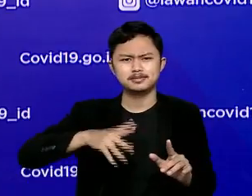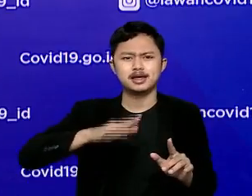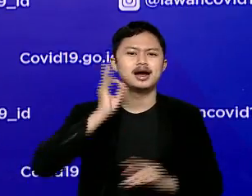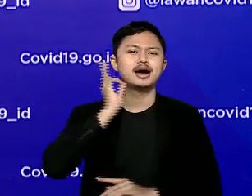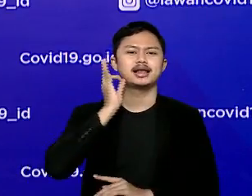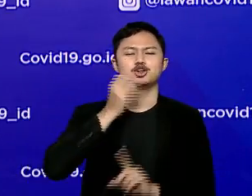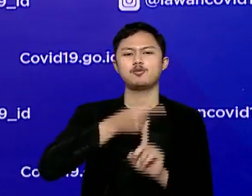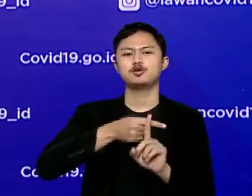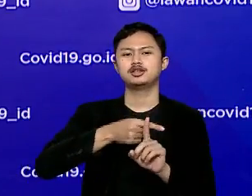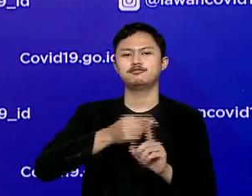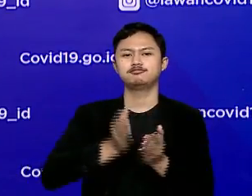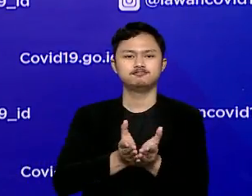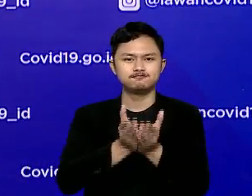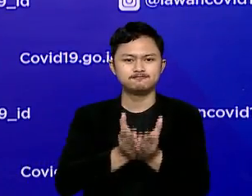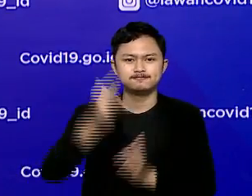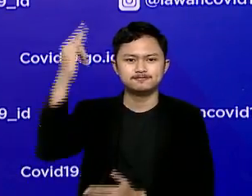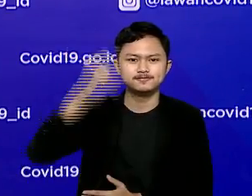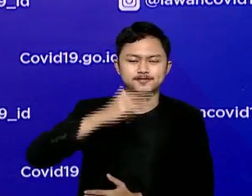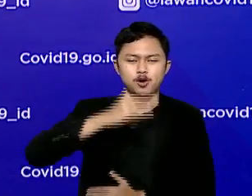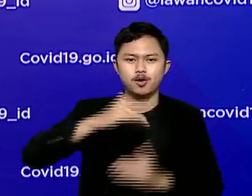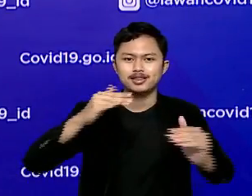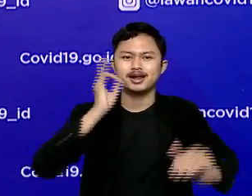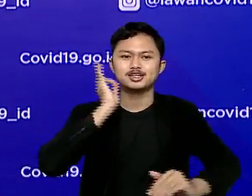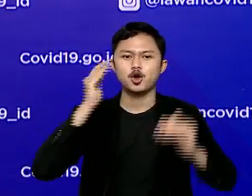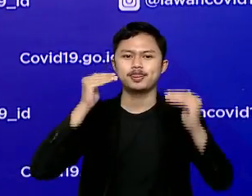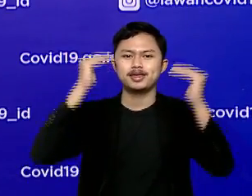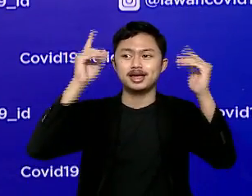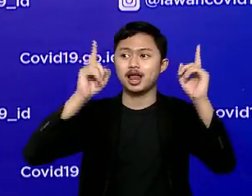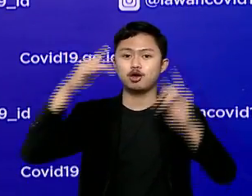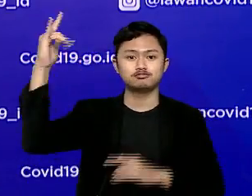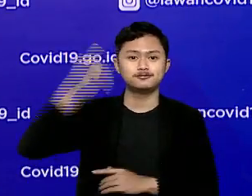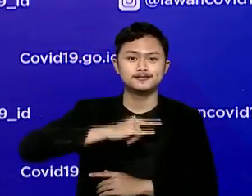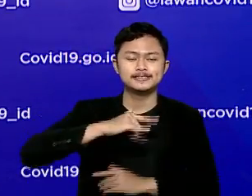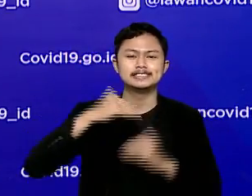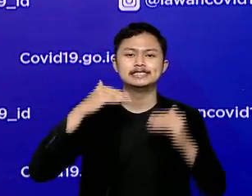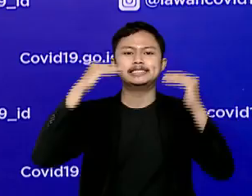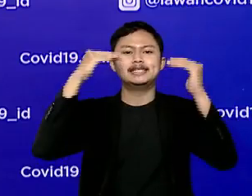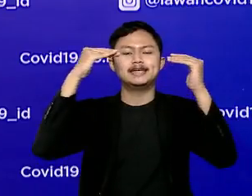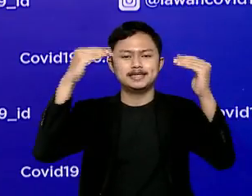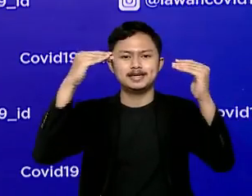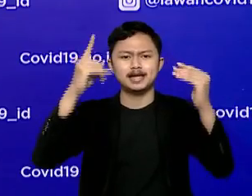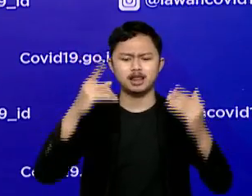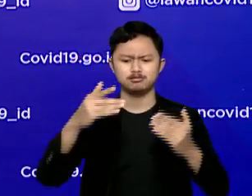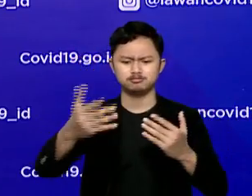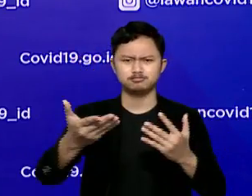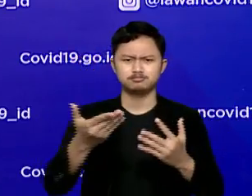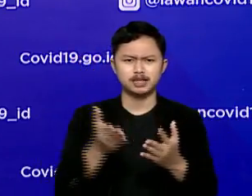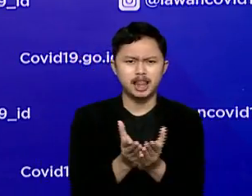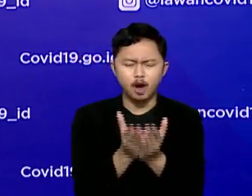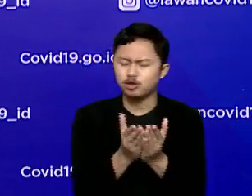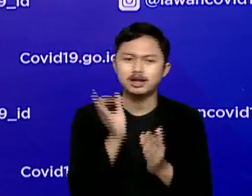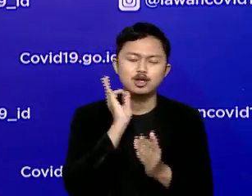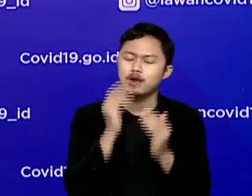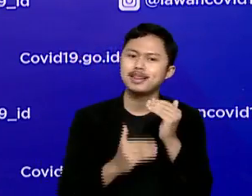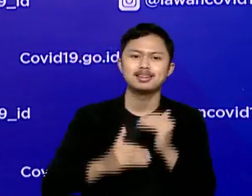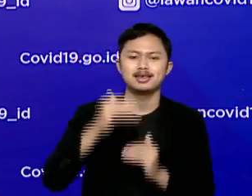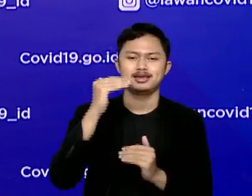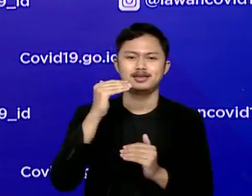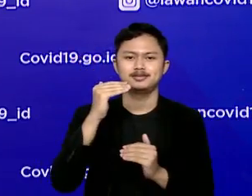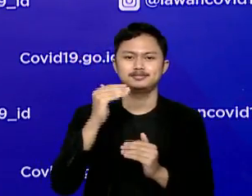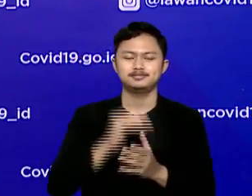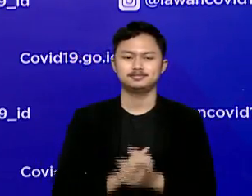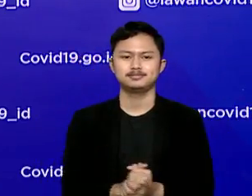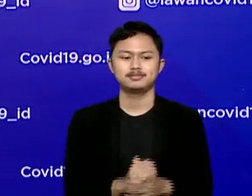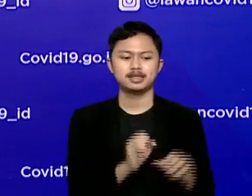pintu laut dan darat yang lebih tinggi 10 kali lipat daripada di pintu masuk udara, dengan rincian